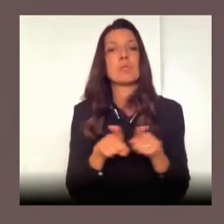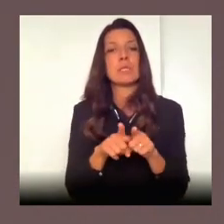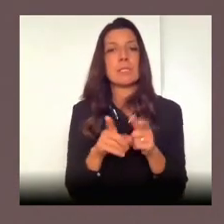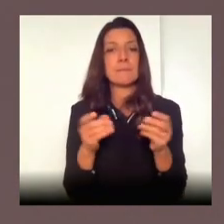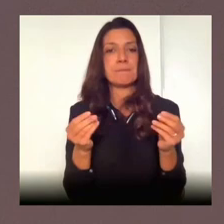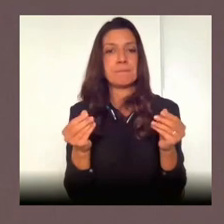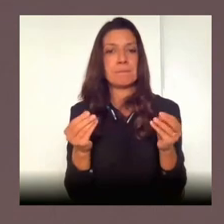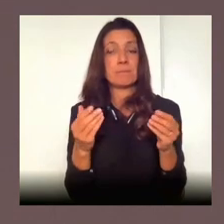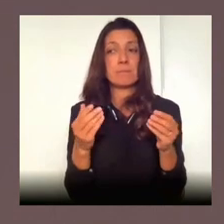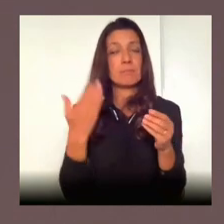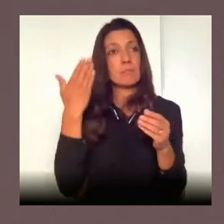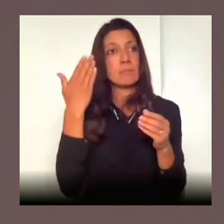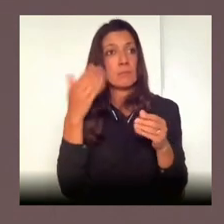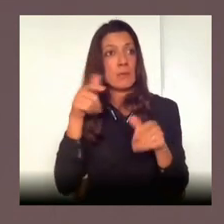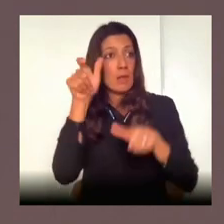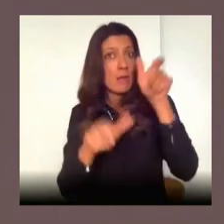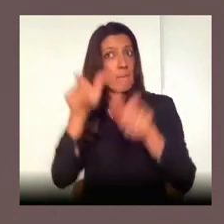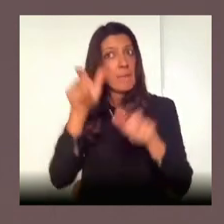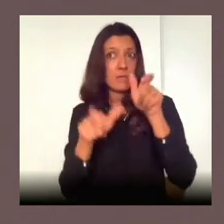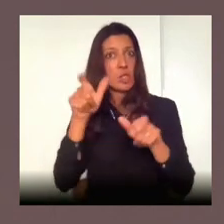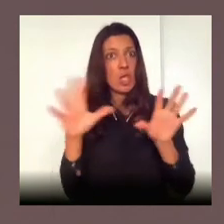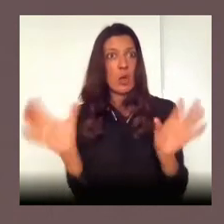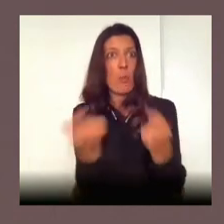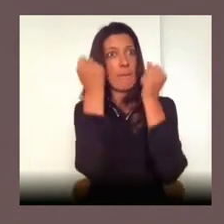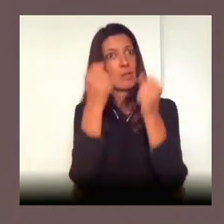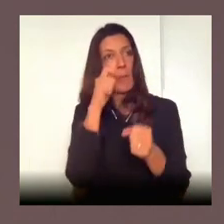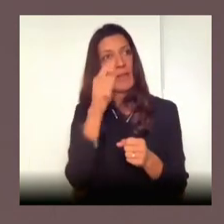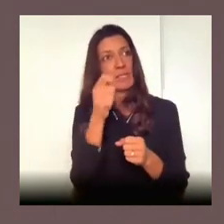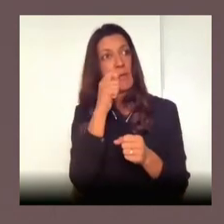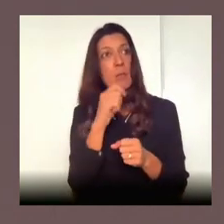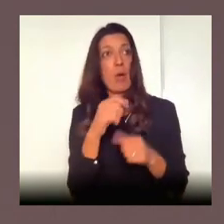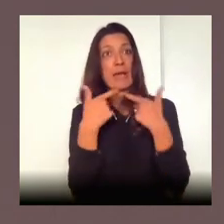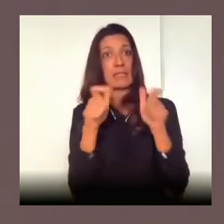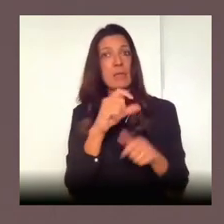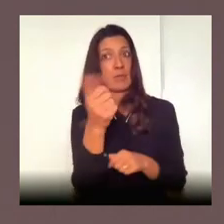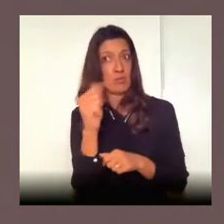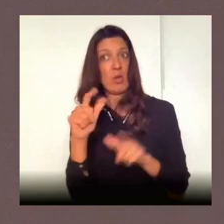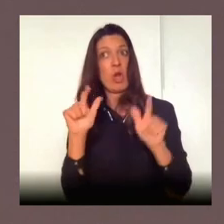aussi beaucoup de compétences dans le domaine d'accessibilité numérique, c'est-à-dire pour donner des outils